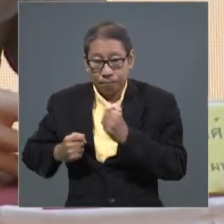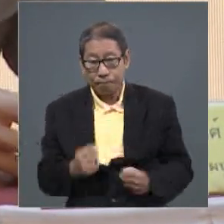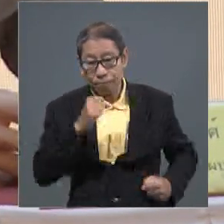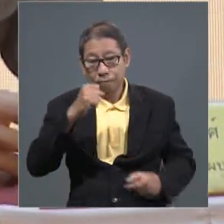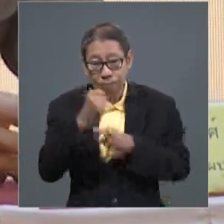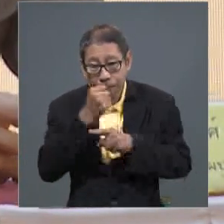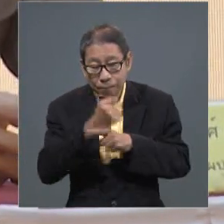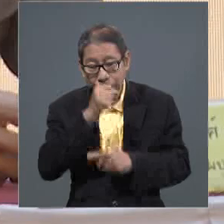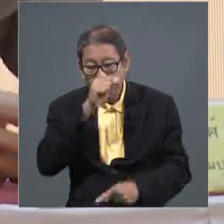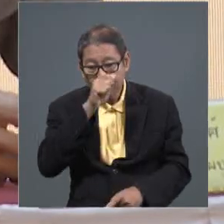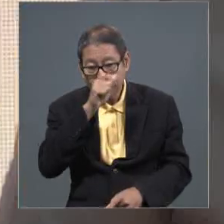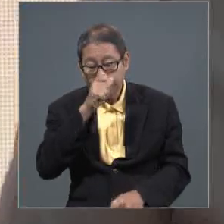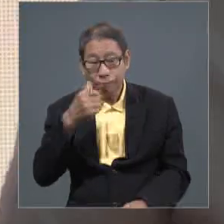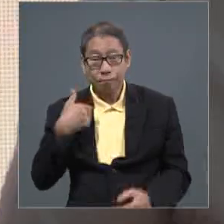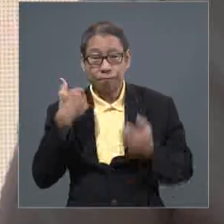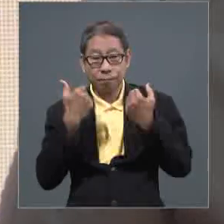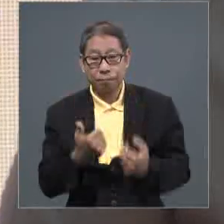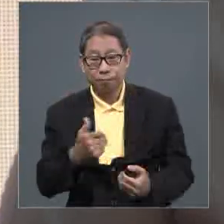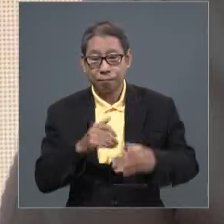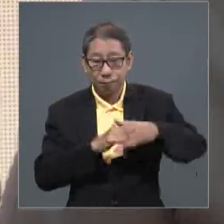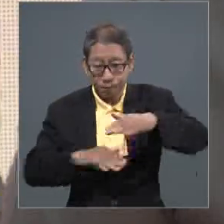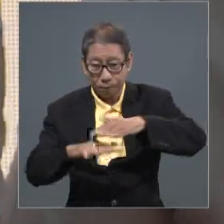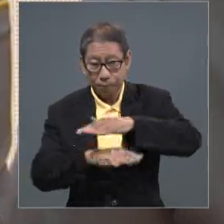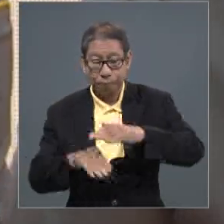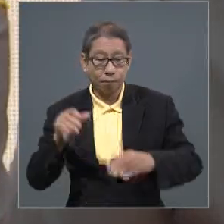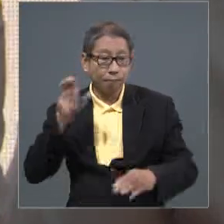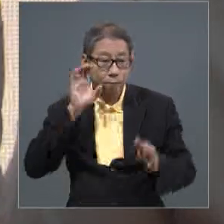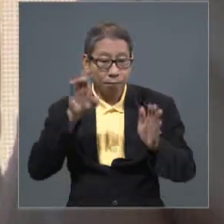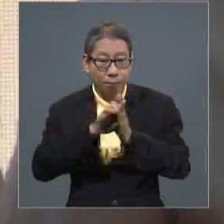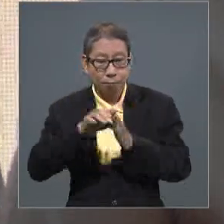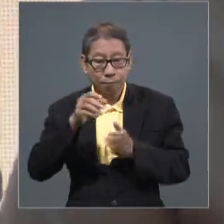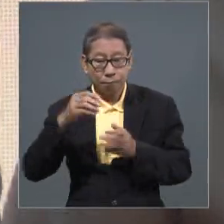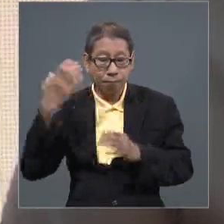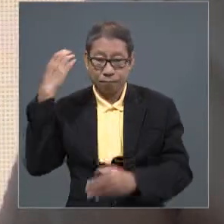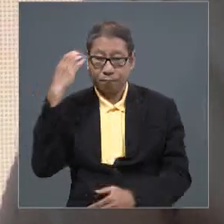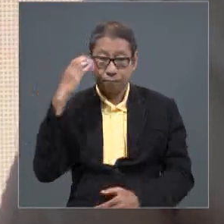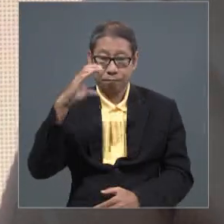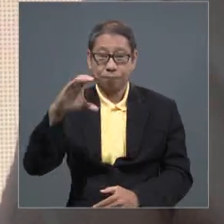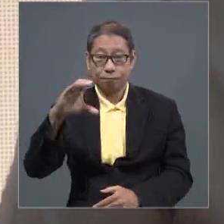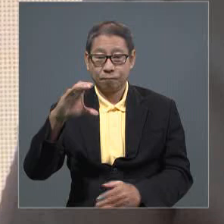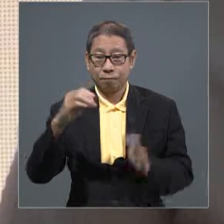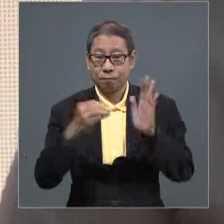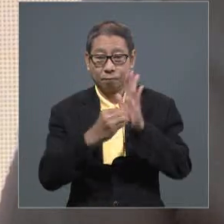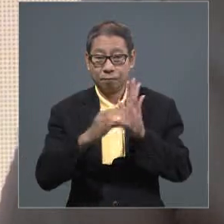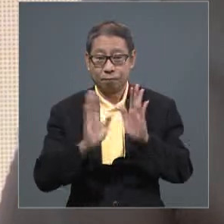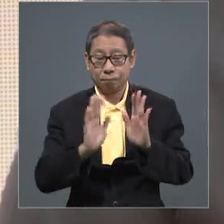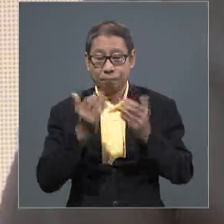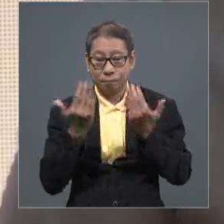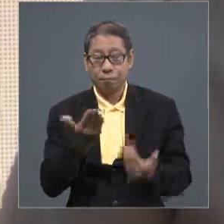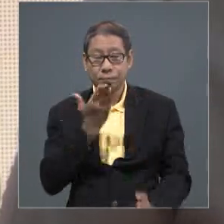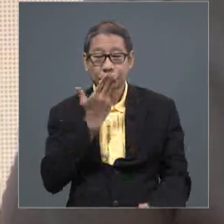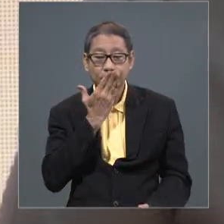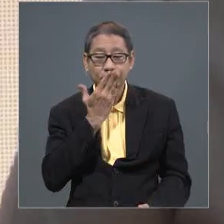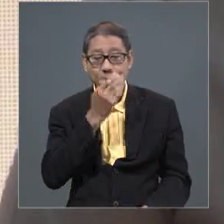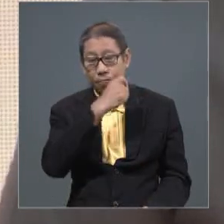ๆนะตอนนี้เนี่ยมีข้อมูลของคนที่นำภาพไปโพสแล้วไม่ได้อยู่ในกทม.แต่ไม่ขอเปิดเผยรายละเอียด